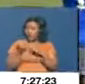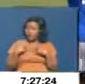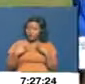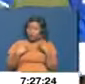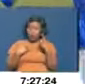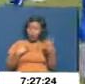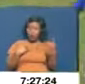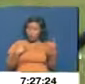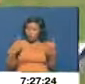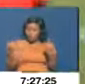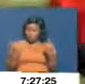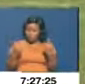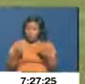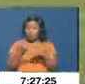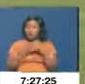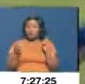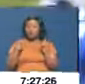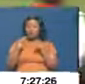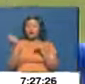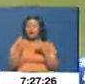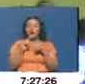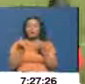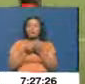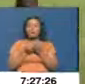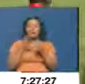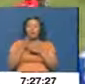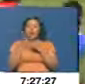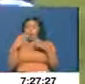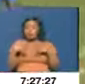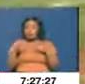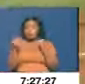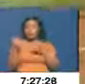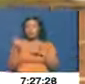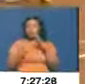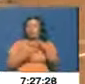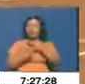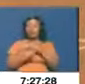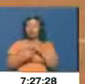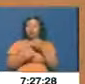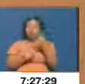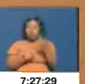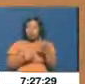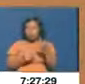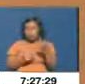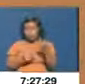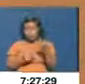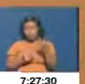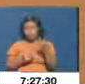kutoka ligi ya kitaifa baada ya kumaliza katika nafasi mbili za mwanzo mwishoni mwa msimu.